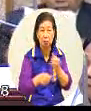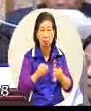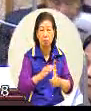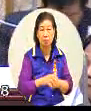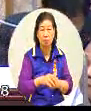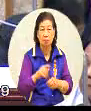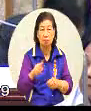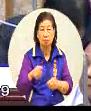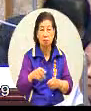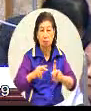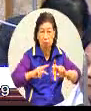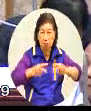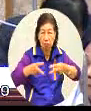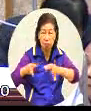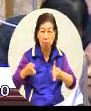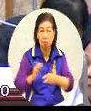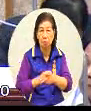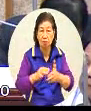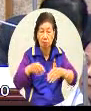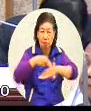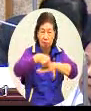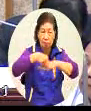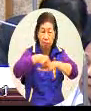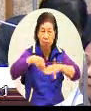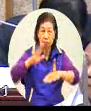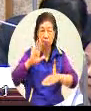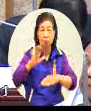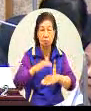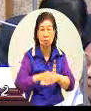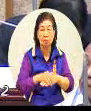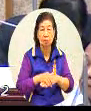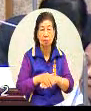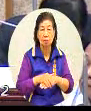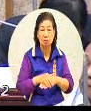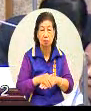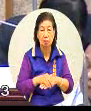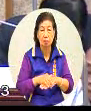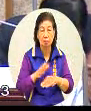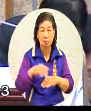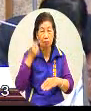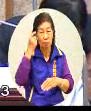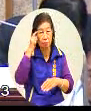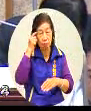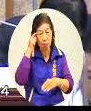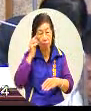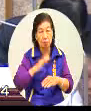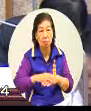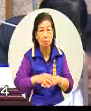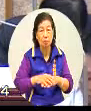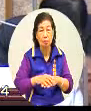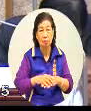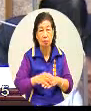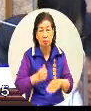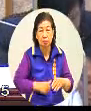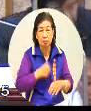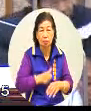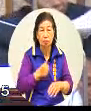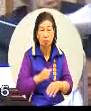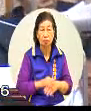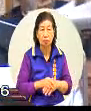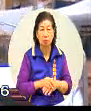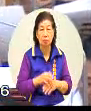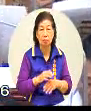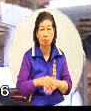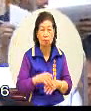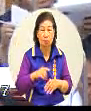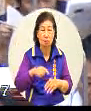天生他们有变更他们的计划，那因为主要变更计划的时候也考虑到时程，因为他们做的是镀